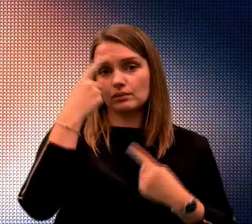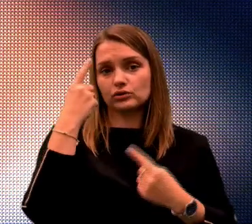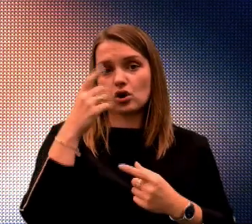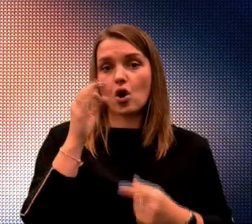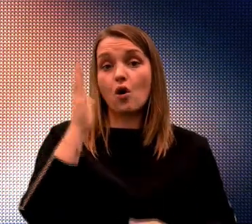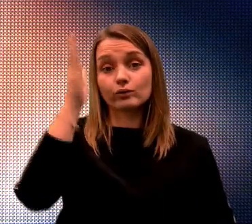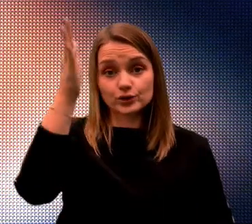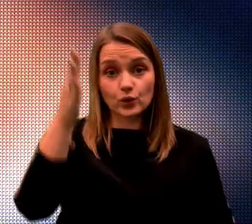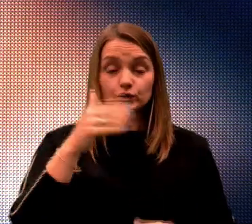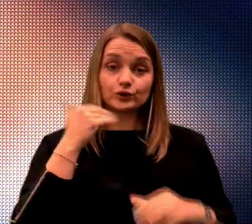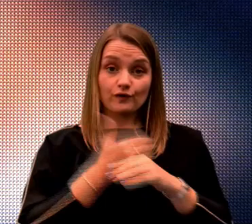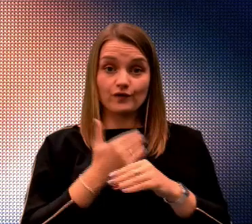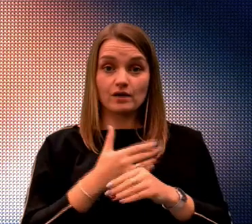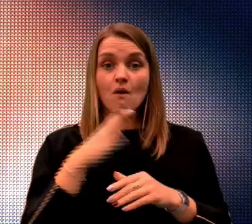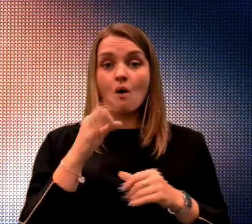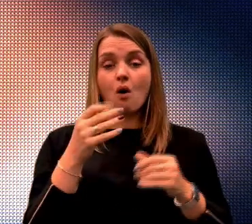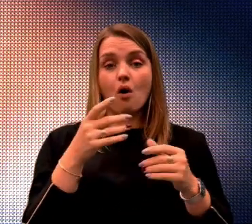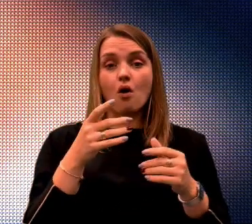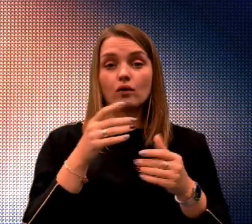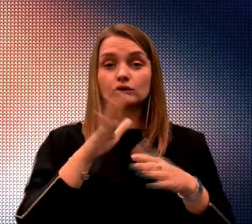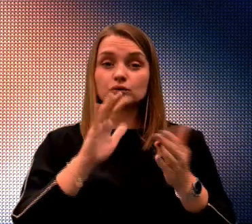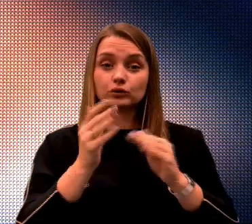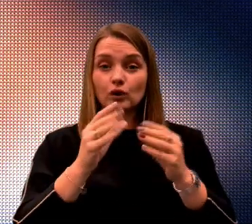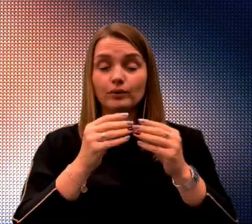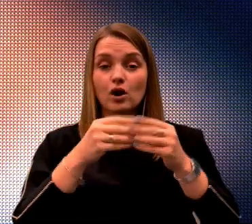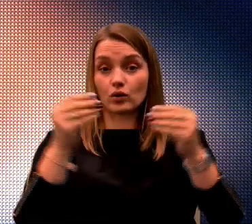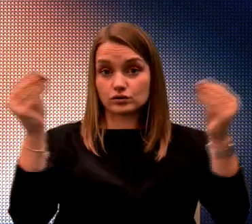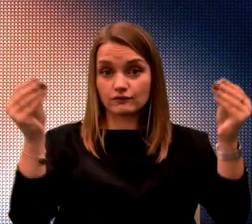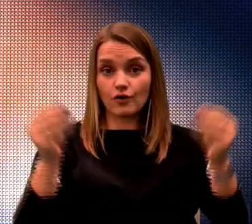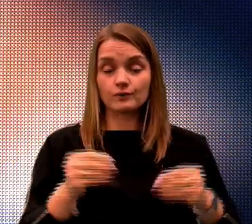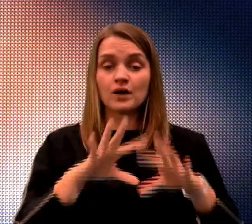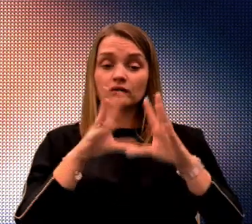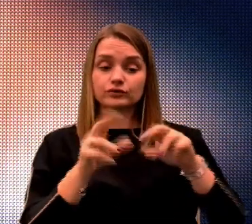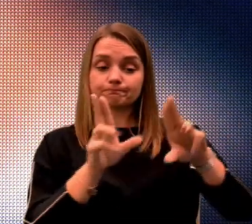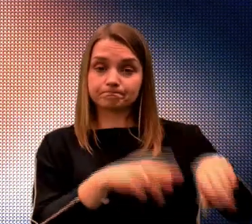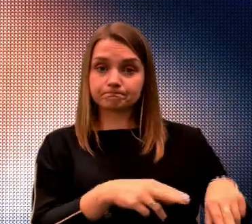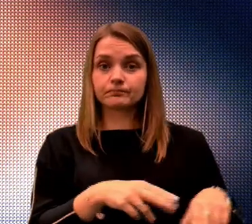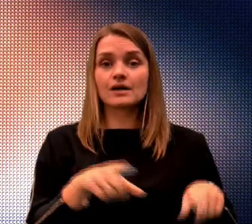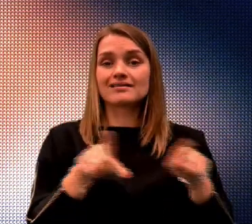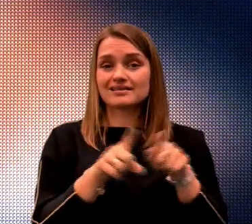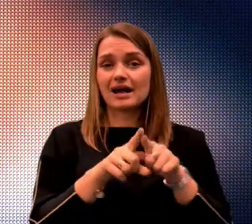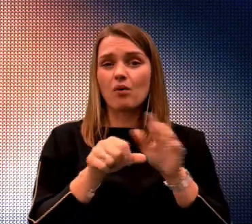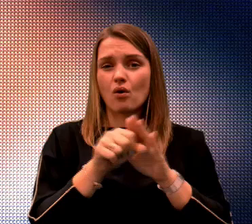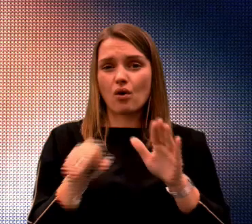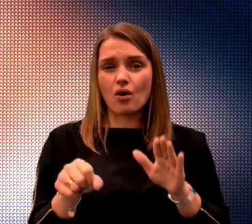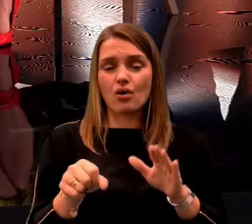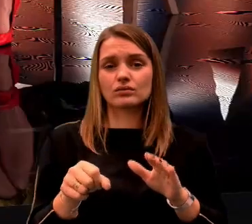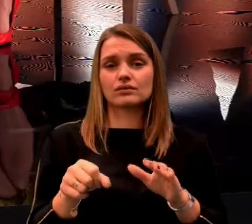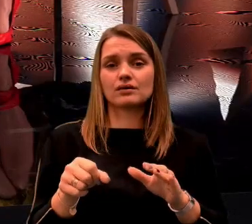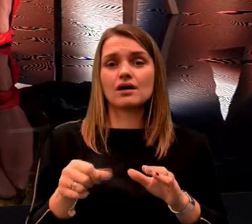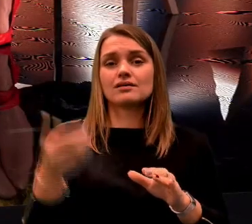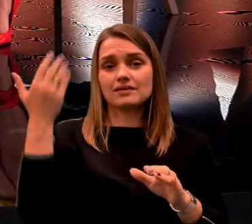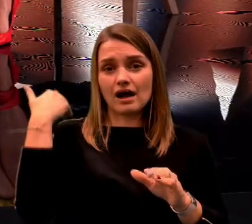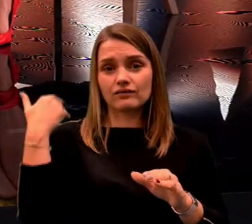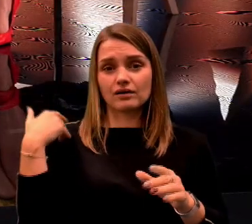jej strategii rozwoju. Natomiast wszyscy pozostali, którzy też są od przyszłości, bo na przykład jest od tego R&D, prawda,